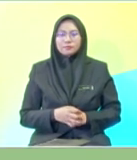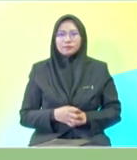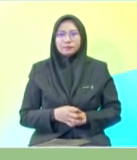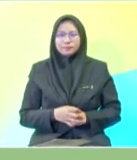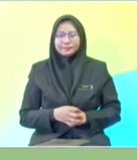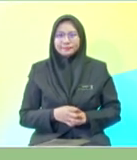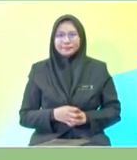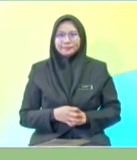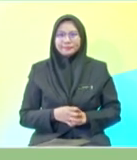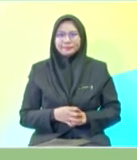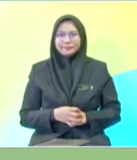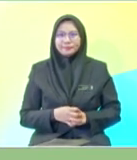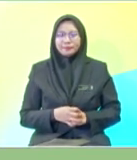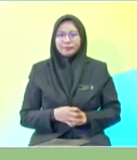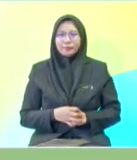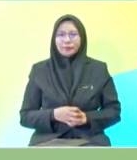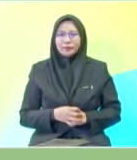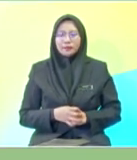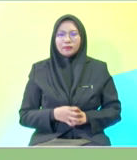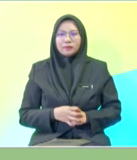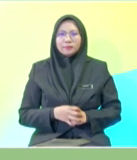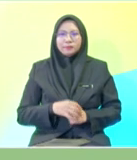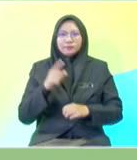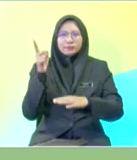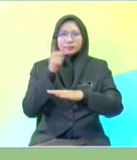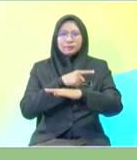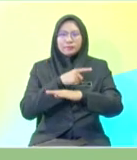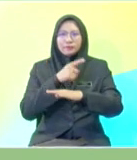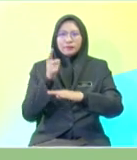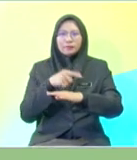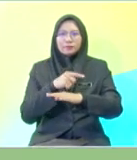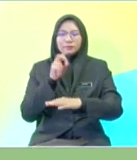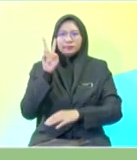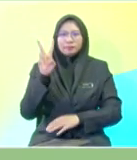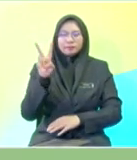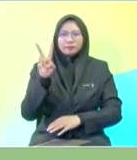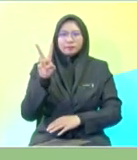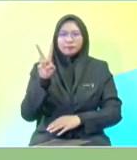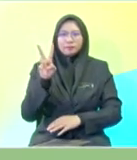kemudian yang berbaris 2 ataupun tanwin